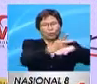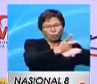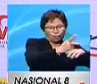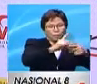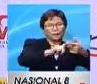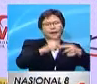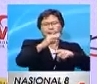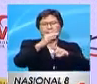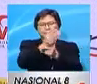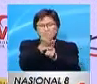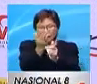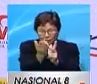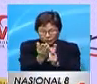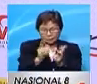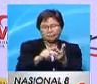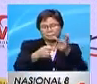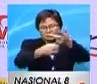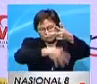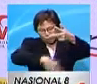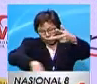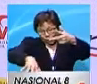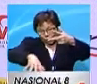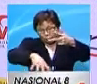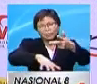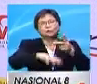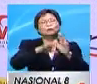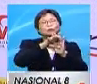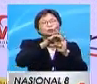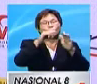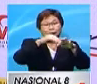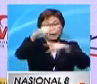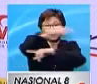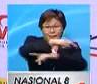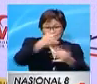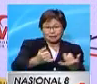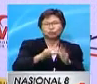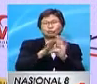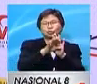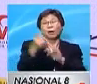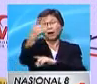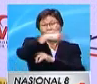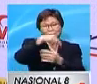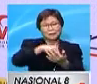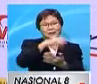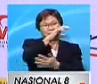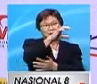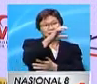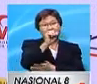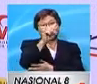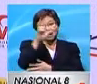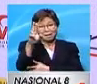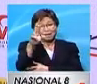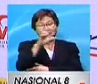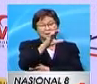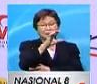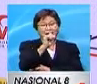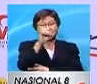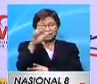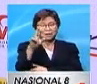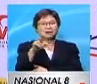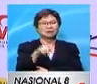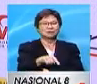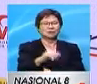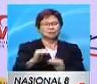bahagian dan juga peringkat cawangan Sebagai contoh pada hari ini CSR ini merupakan